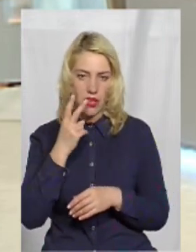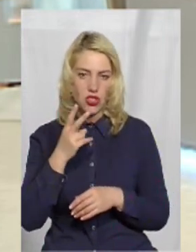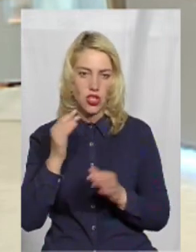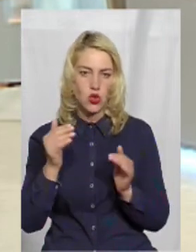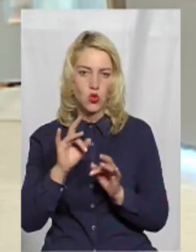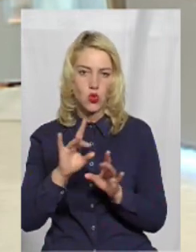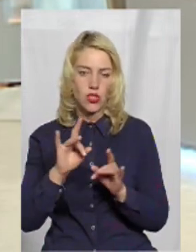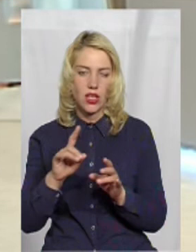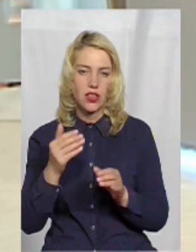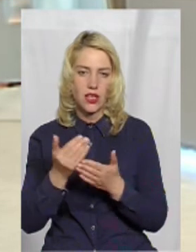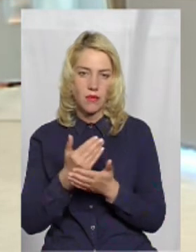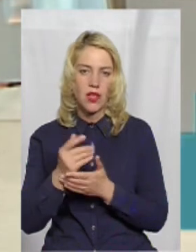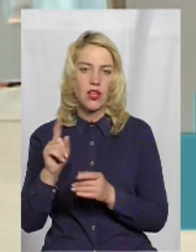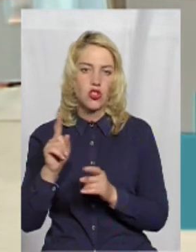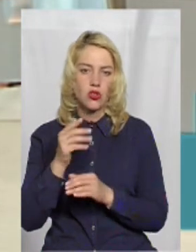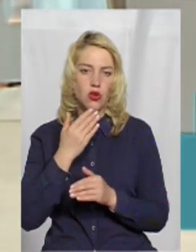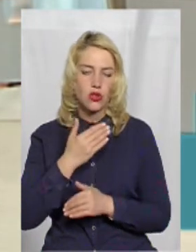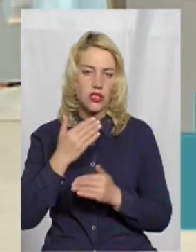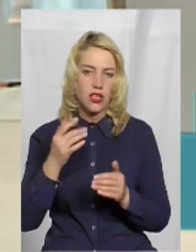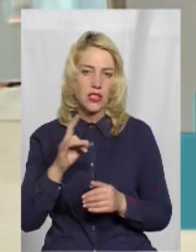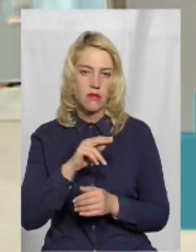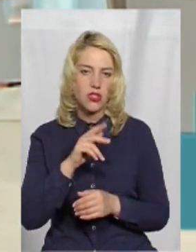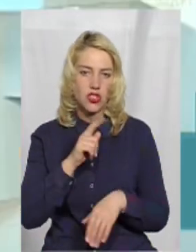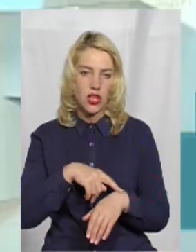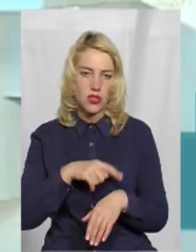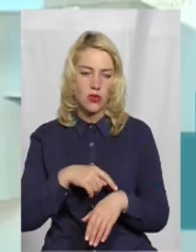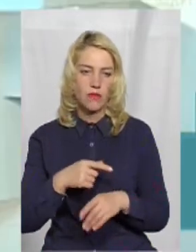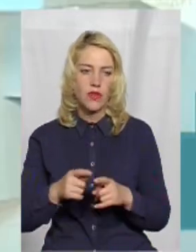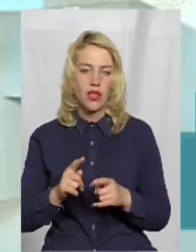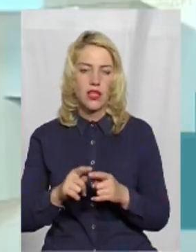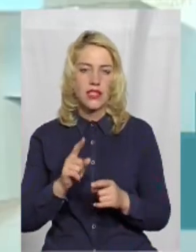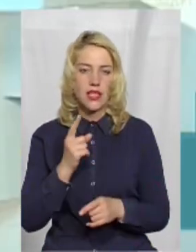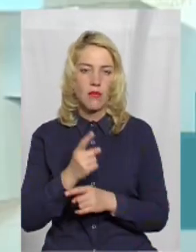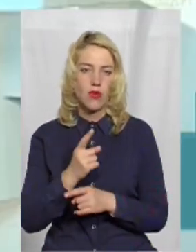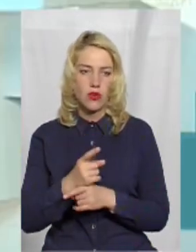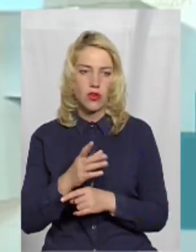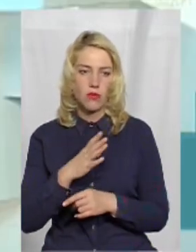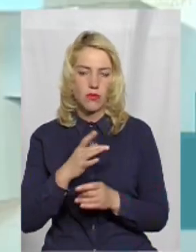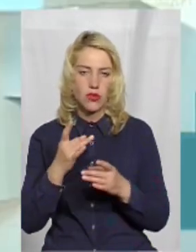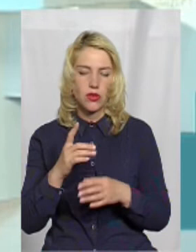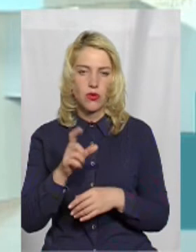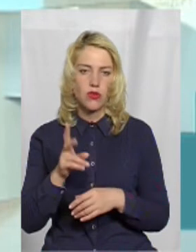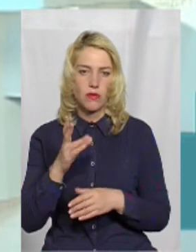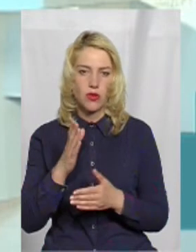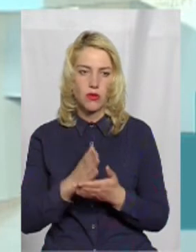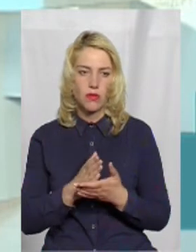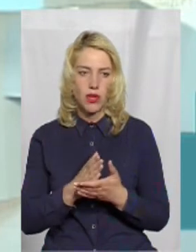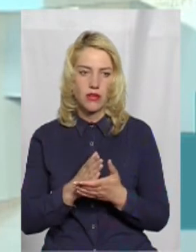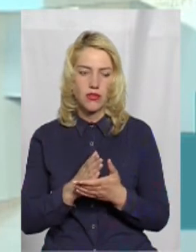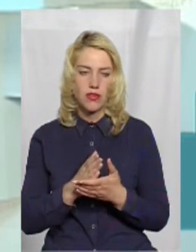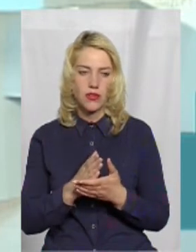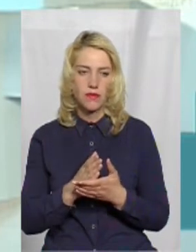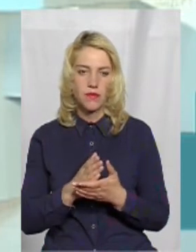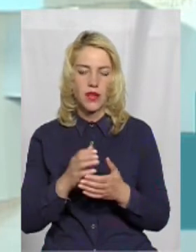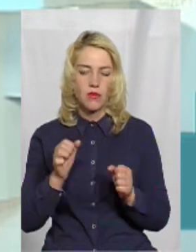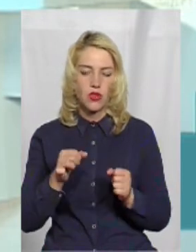що останнім часом Верховна Рада заборонила простим людям, які мають свої домогосподарства, встановлювати